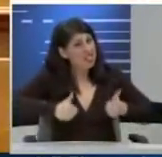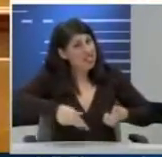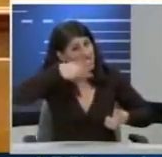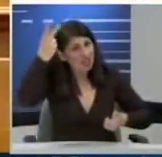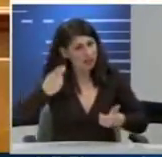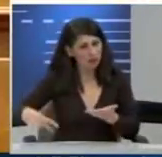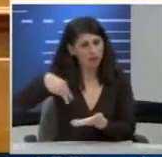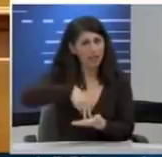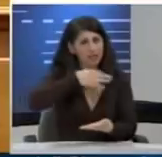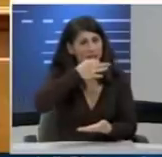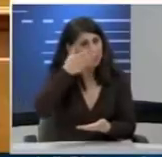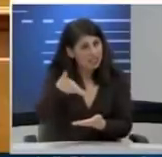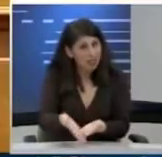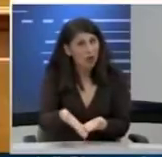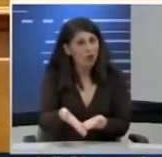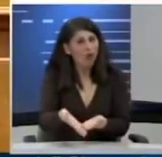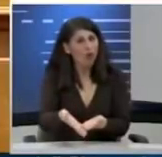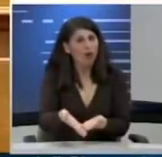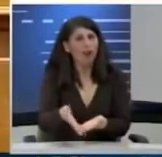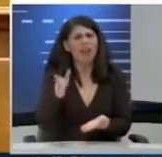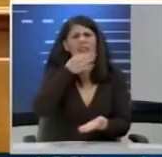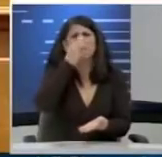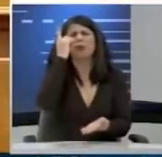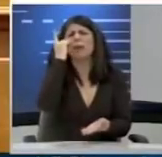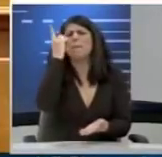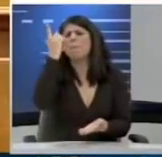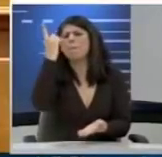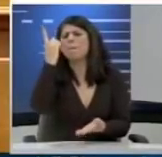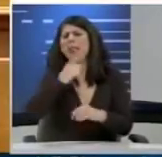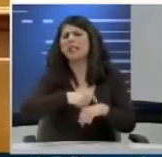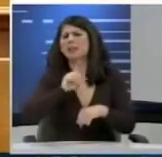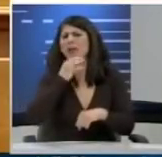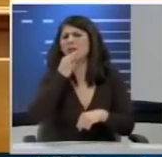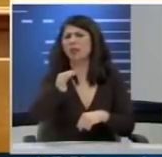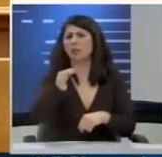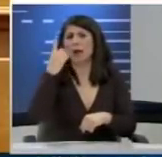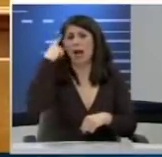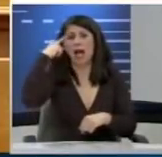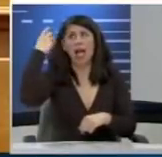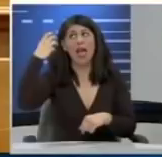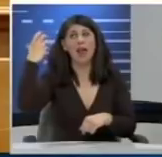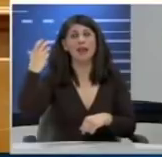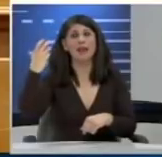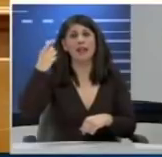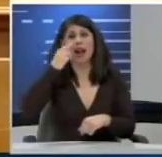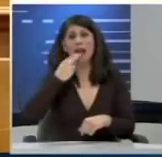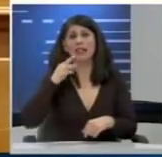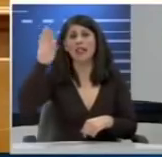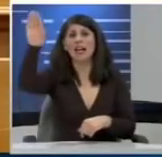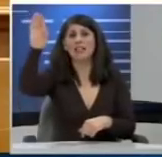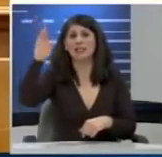ανεβεί σε αυτό το βήμα και να μιλήσουν. Δεν αναφέρθηκαν ούτε μια στιγμή στην έννοια ναζί και